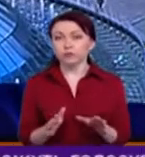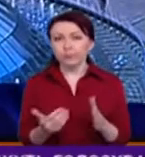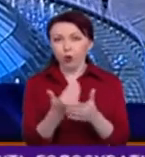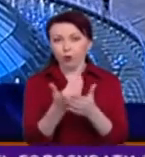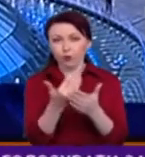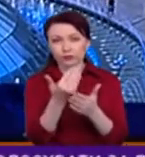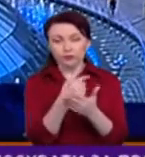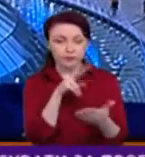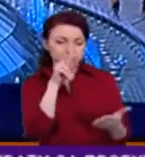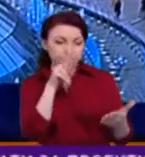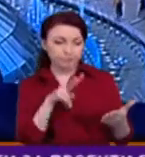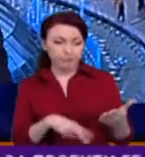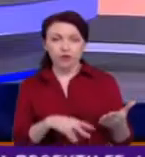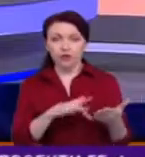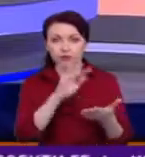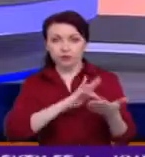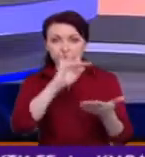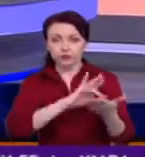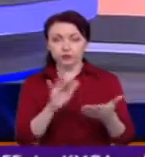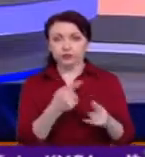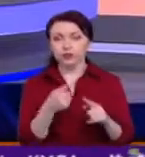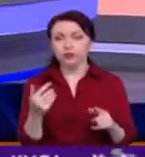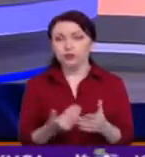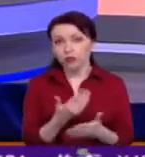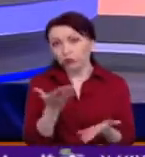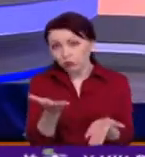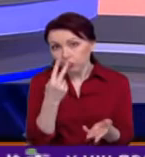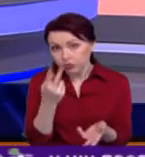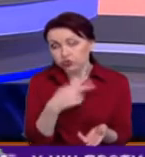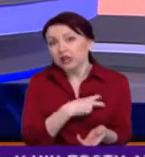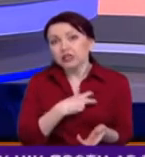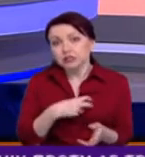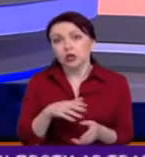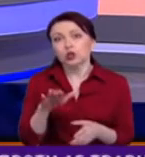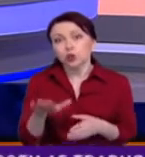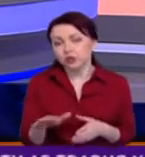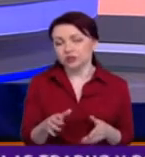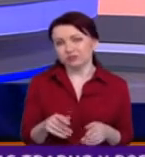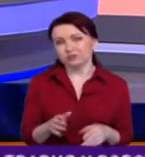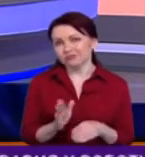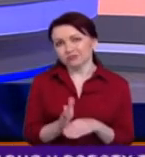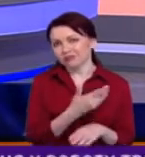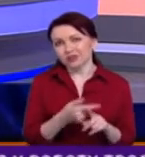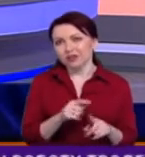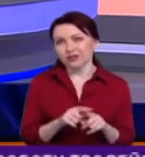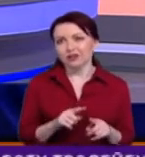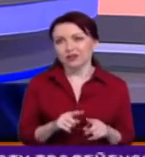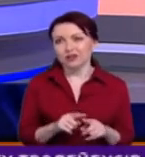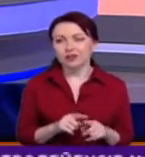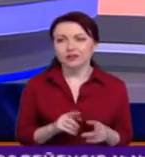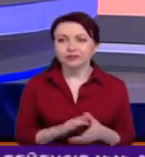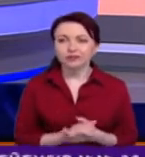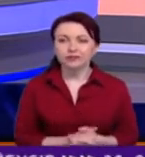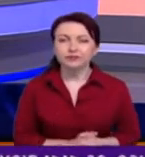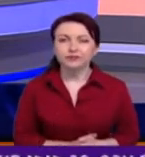тоді взагалі розмова про ризики інаугурації взагалі знята з порядку денного. Це оновлюється. Ми ж практично в